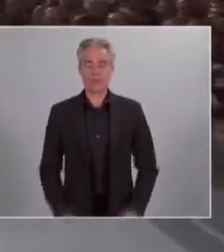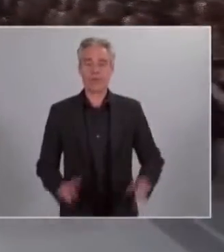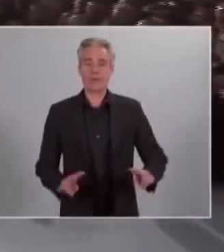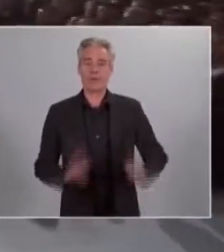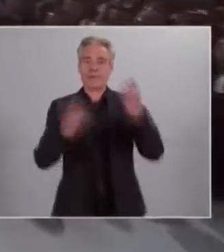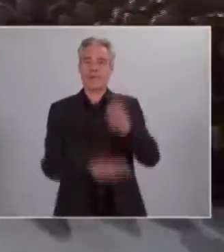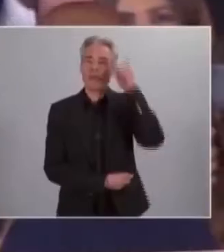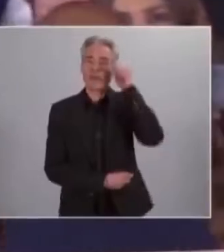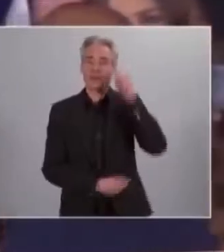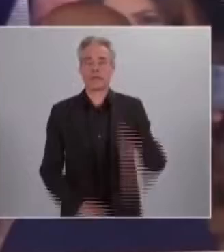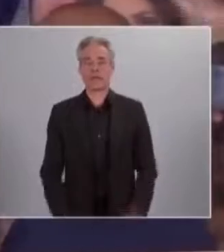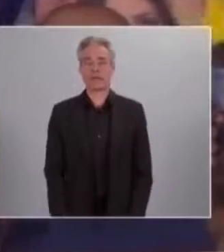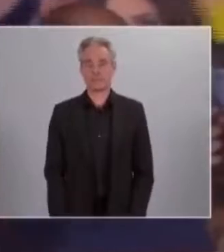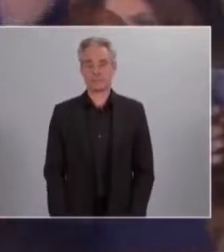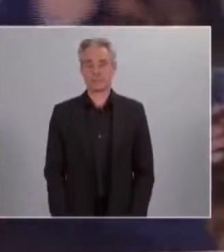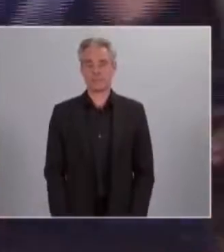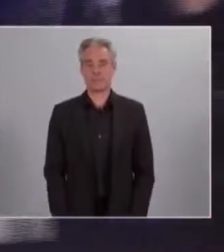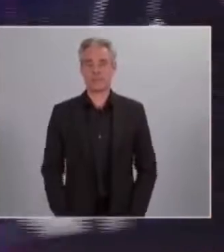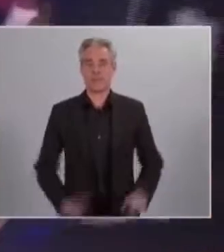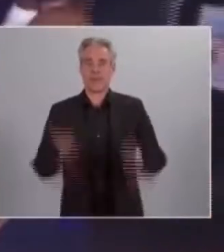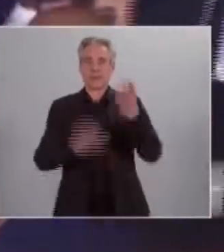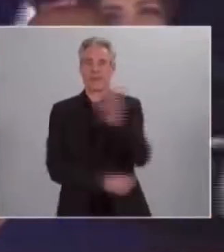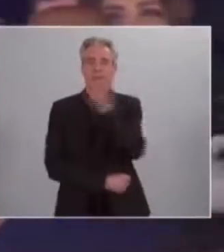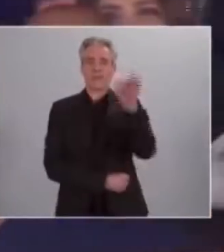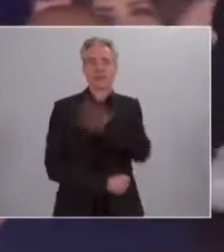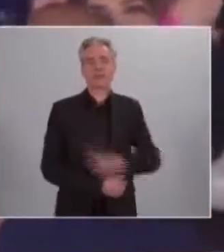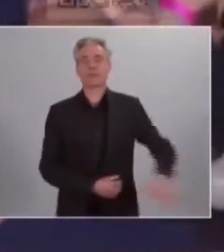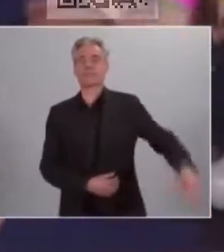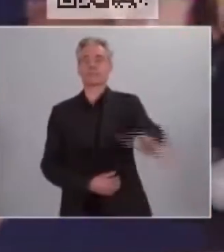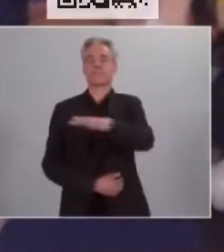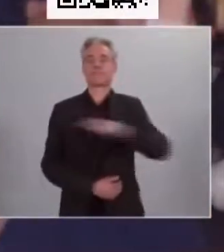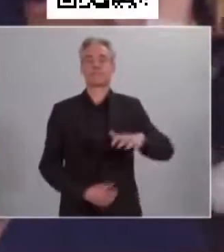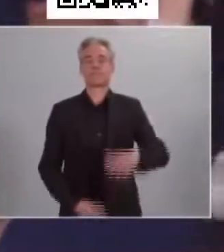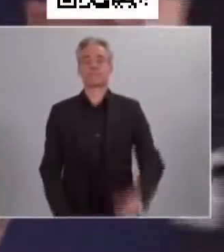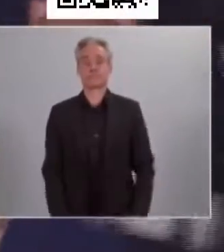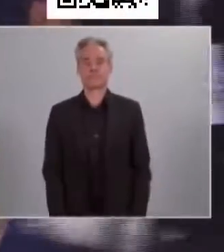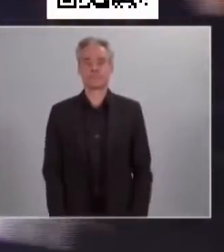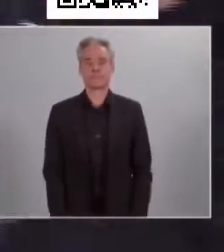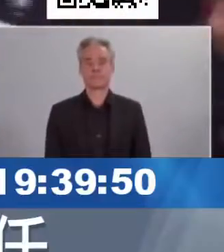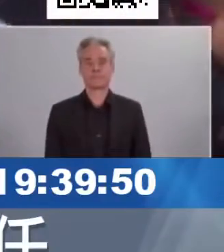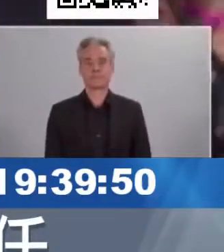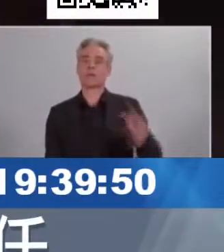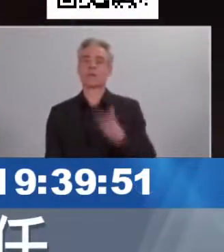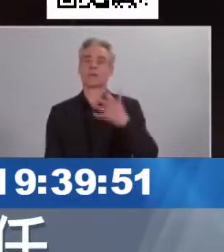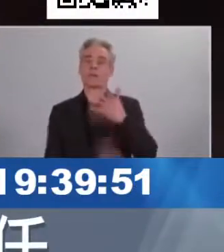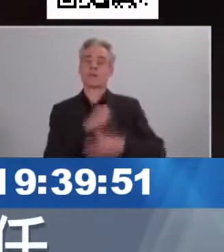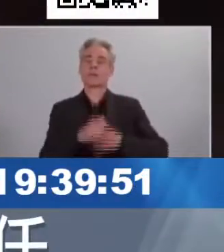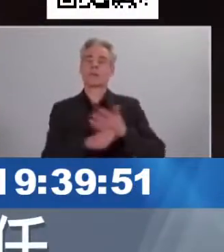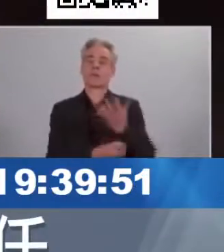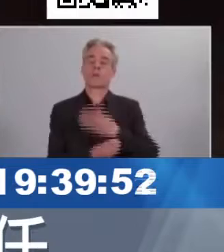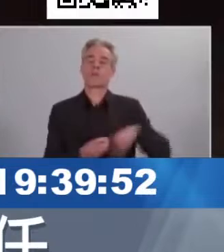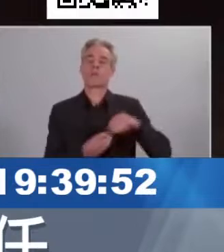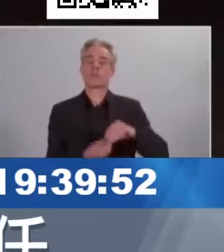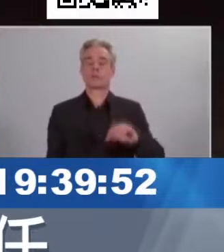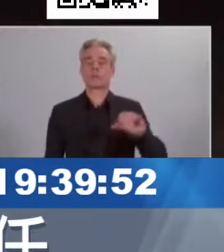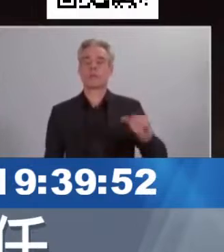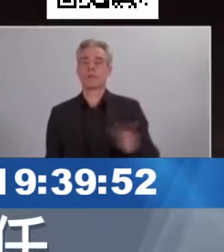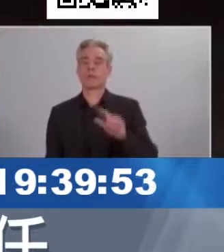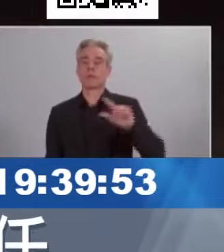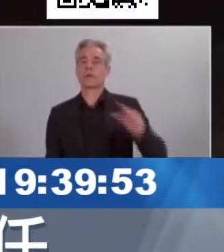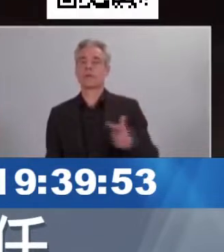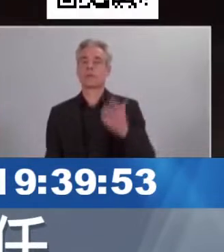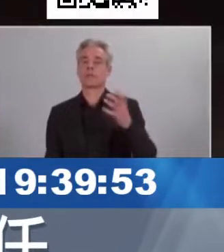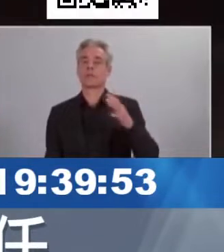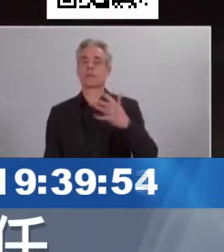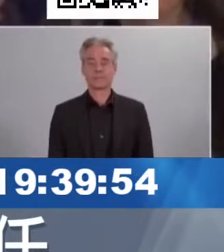Vive la République et vive la France！ 欢声雷动，埃菲尔铁塔前宣告胜利。法